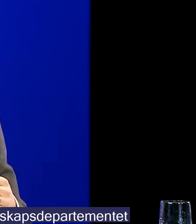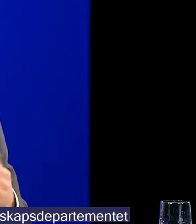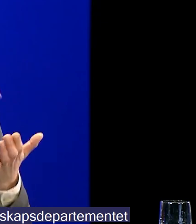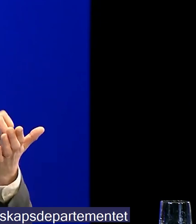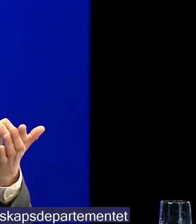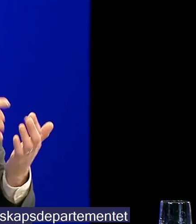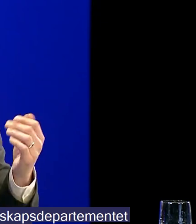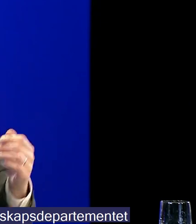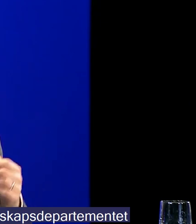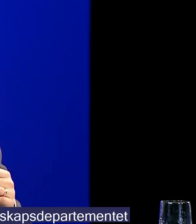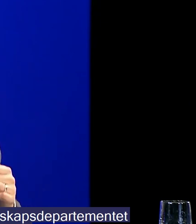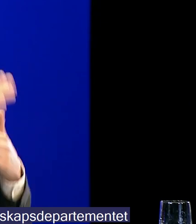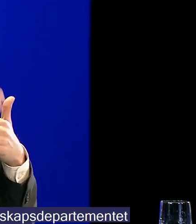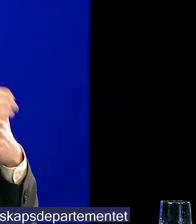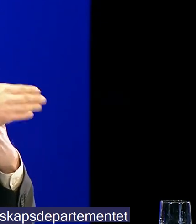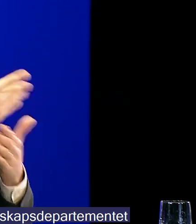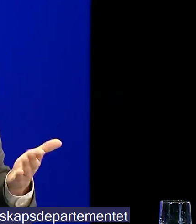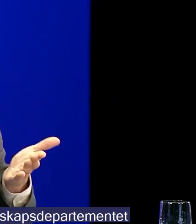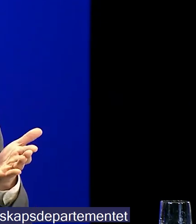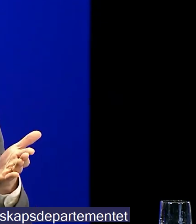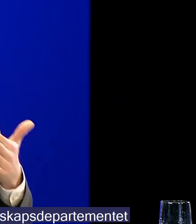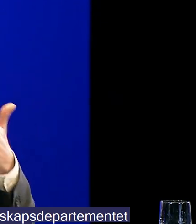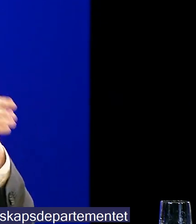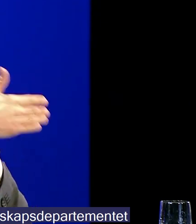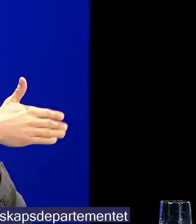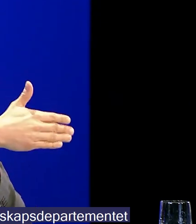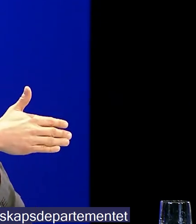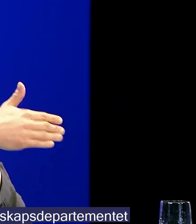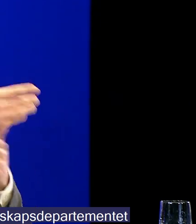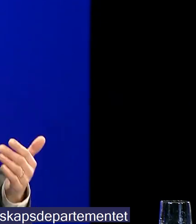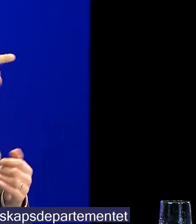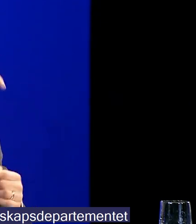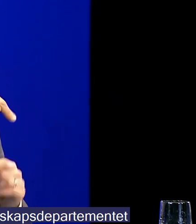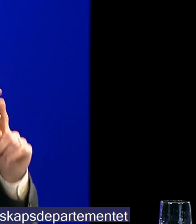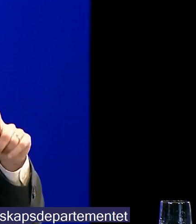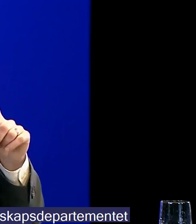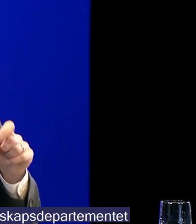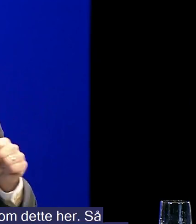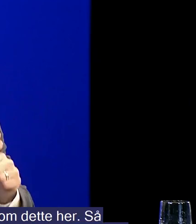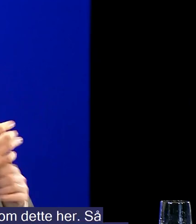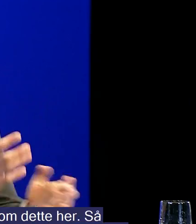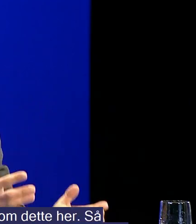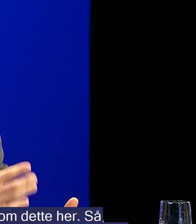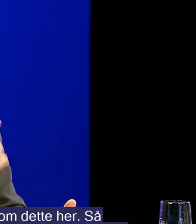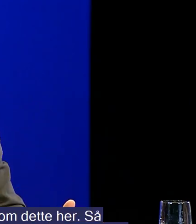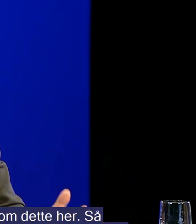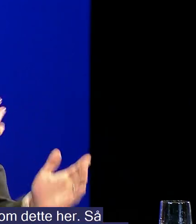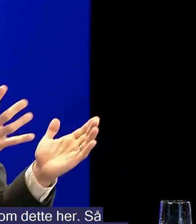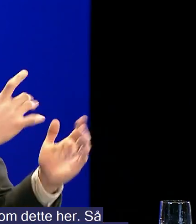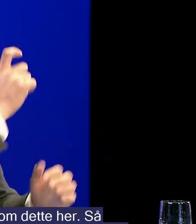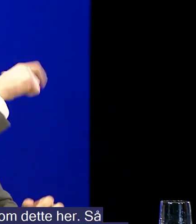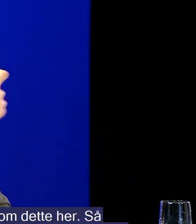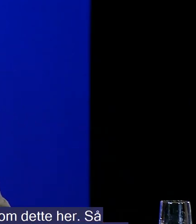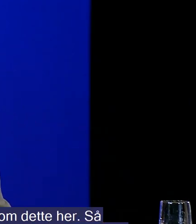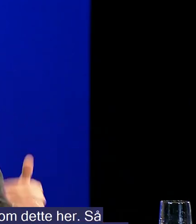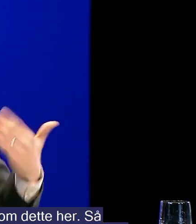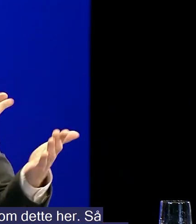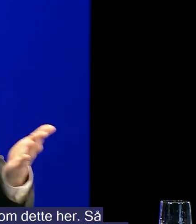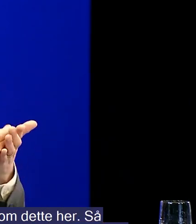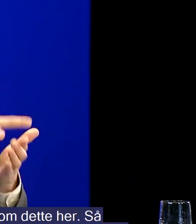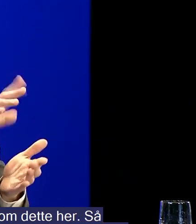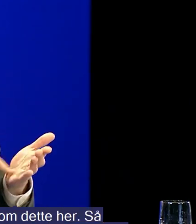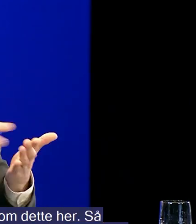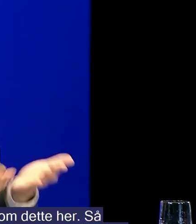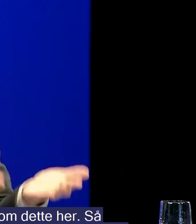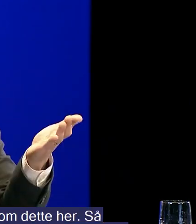og Kunnskapsdepartementet har 3 år på rad gitt avslag til det. Så nå det fjerde gangen det blir søkt om dette her. Så jeg oppfordrer